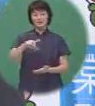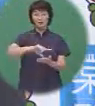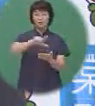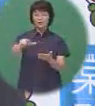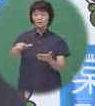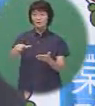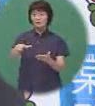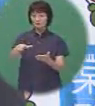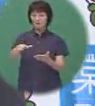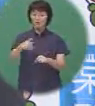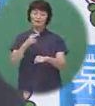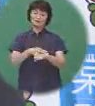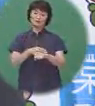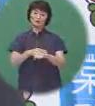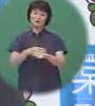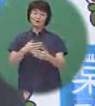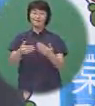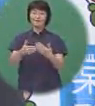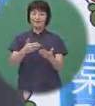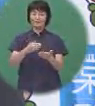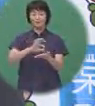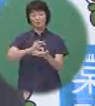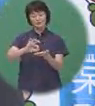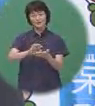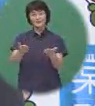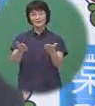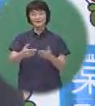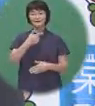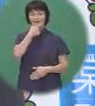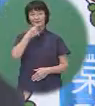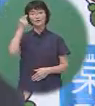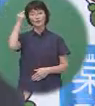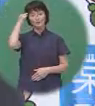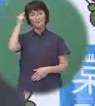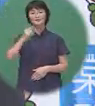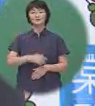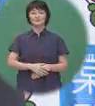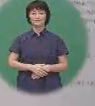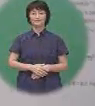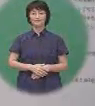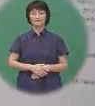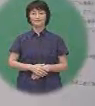圏のですね、あの技術、経験をですね、あの使わせていただきたいなというふうに思っております。